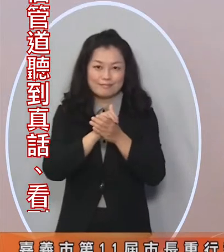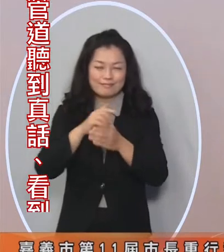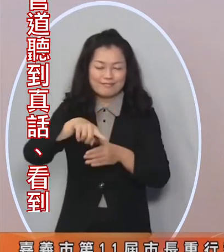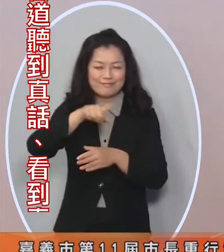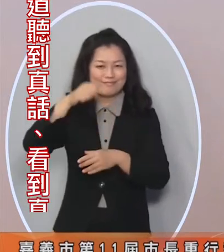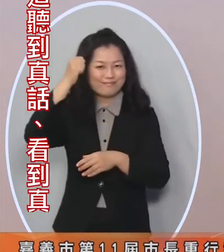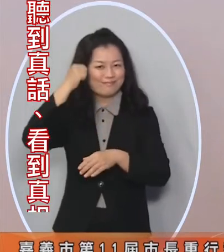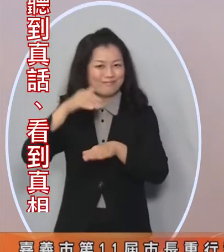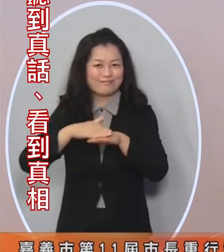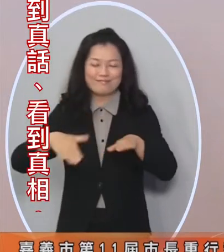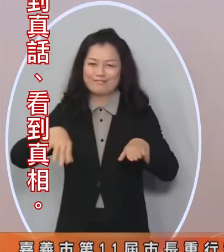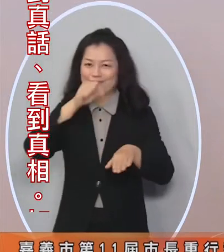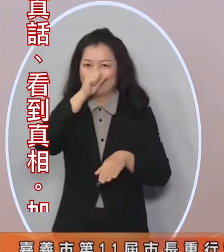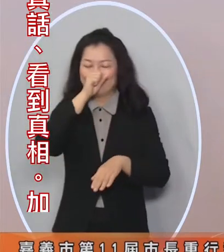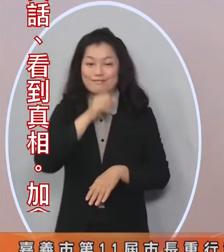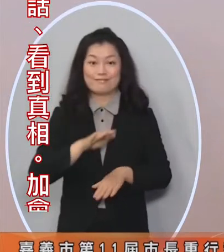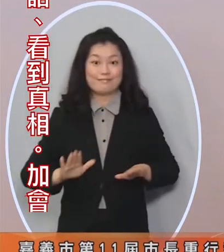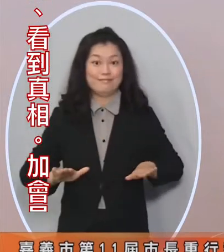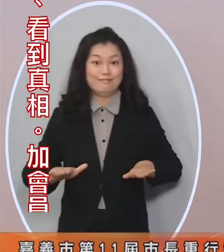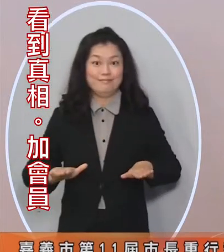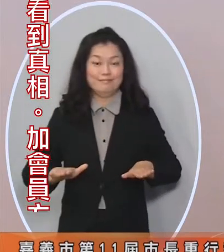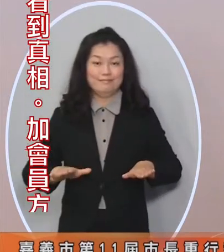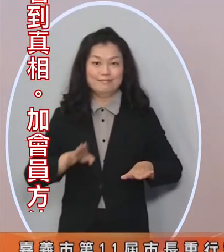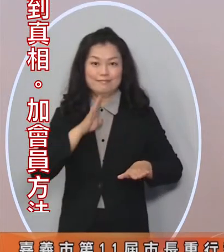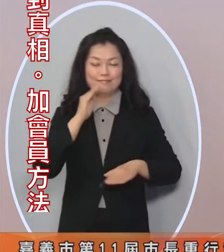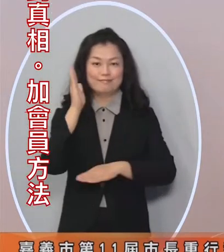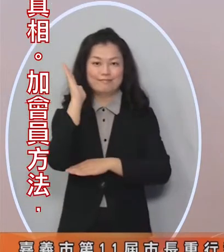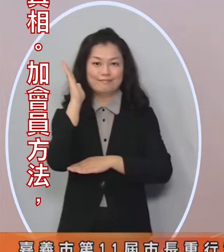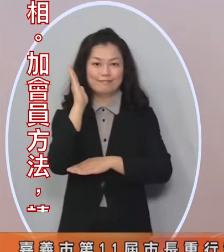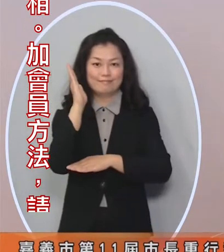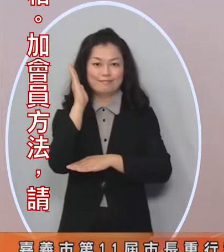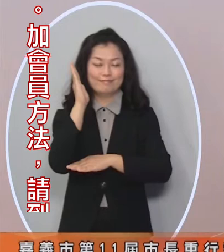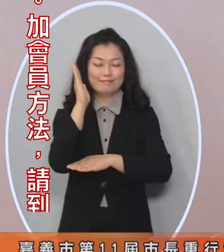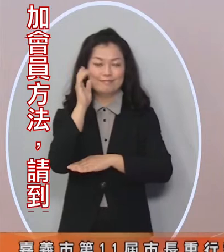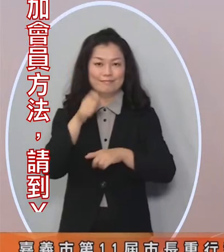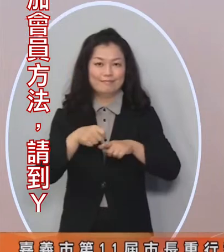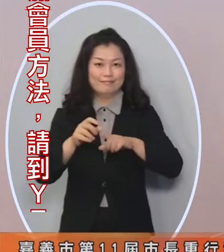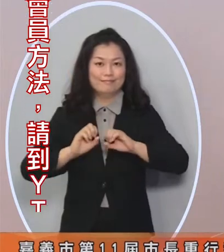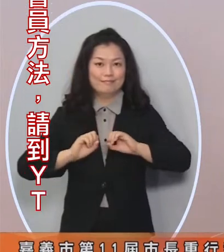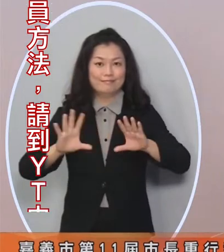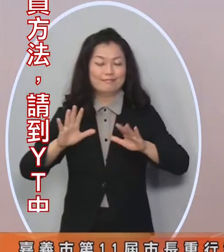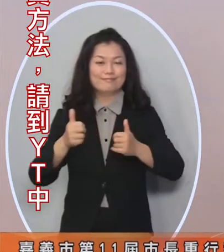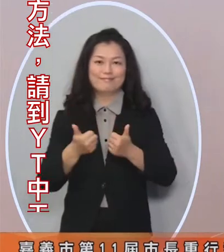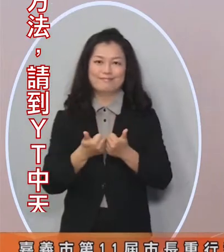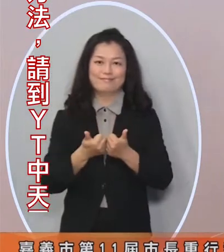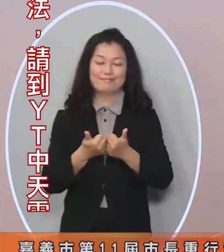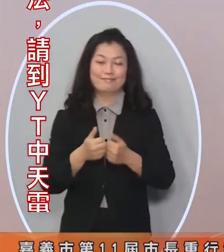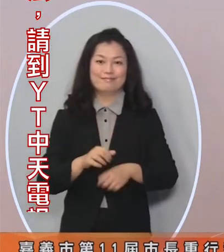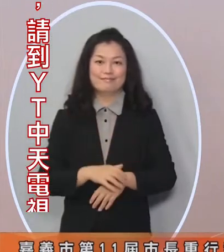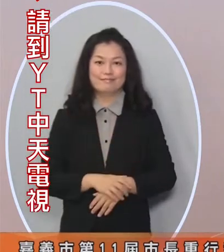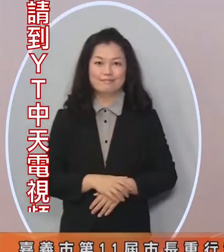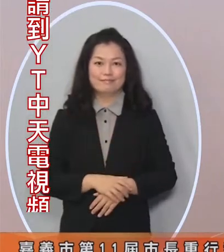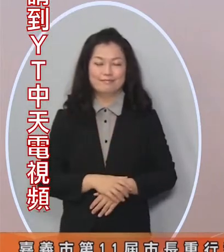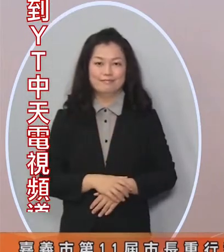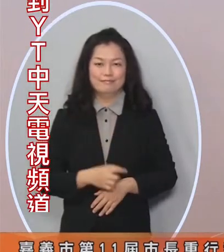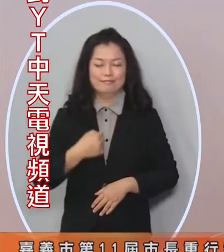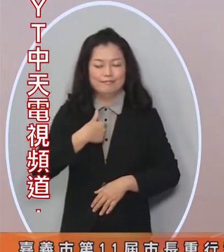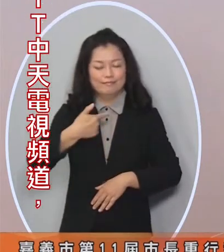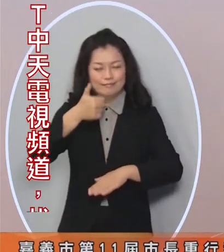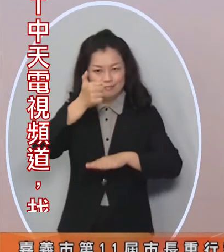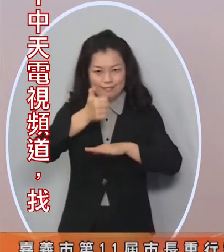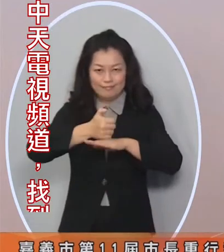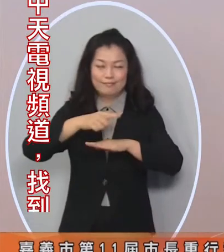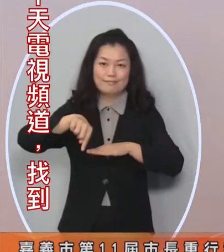早安，大家好。今仔日是咱政见发表会，在政见发表会的同时，敏惠非常感谢大